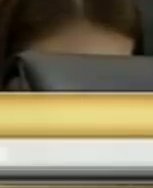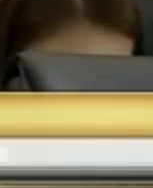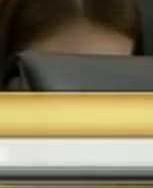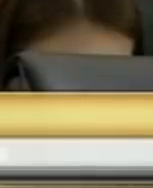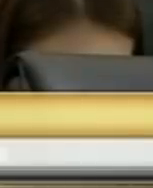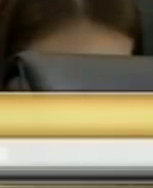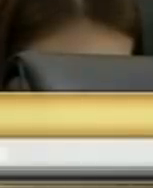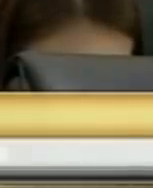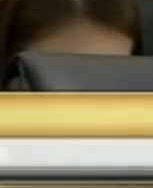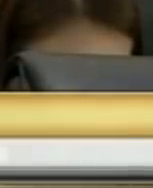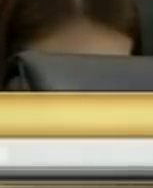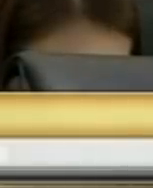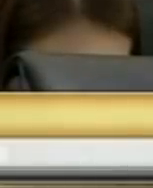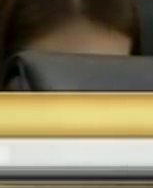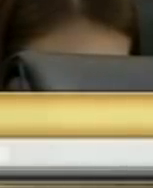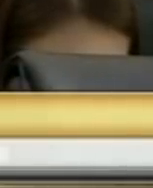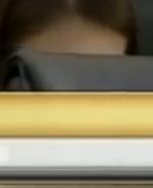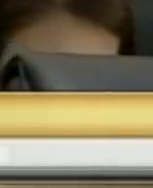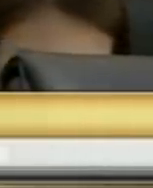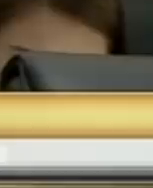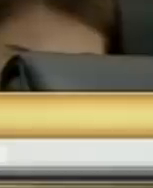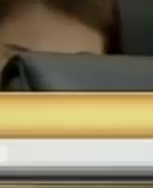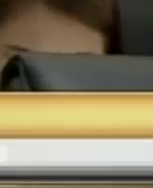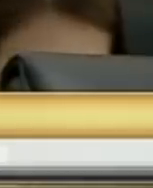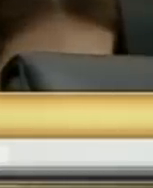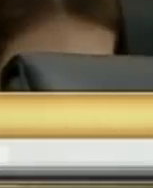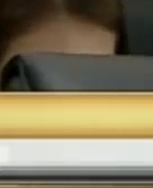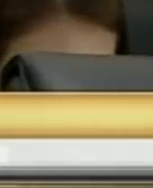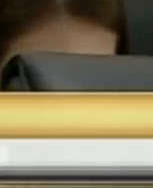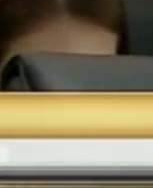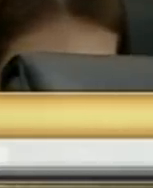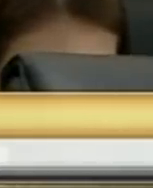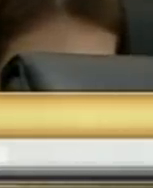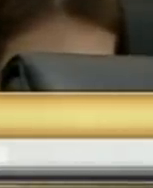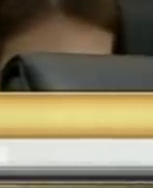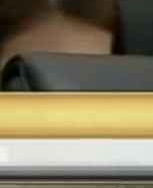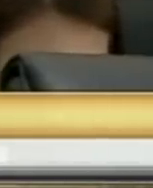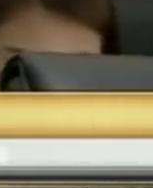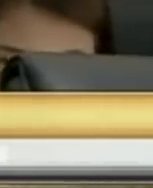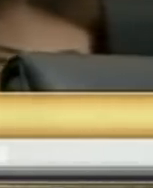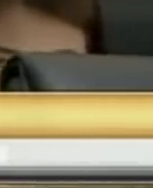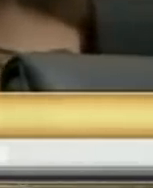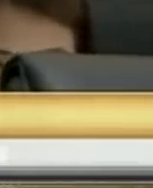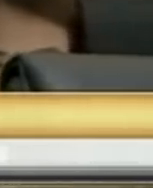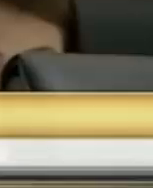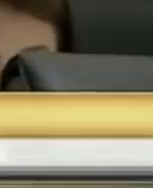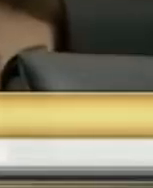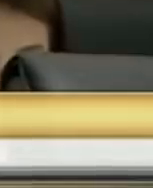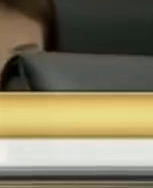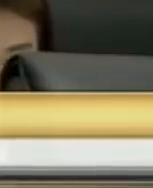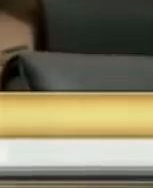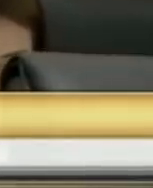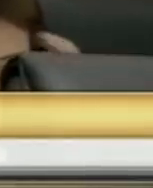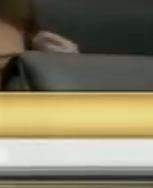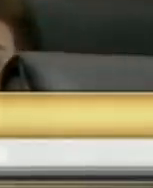านยังไงผมยังยืนยันครับว่าเมื่อกี้ที่ทางท่านรัฐมนตรีถามมาเนี่ยนะครับก็ยังตอบไม่